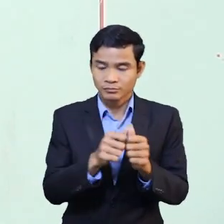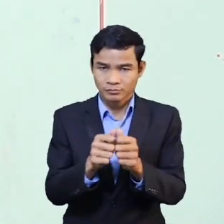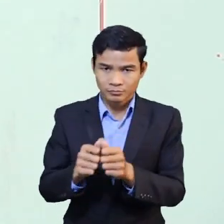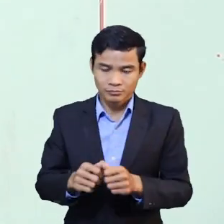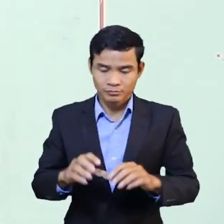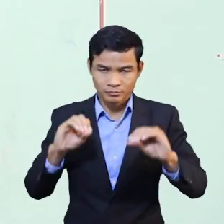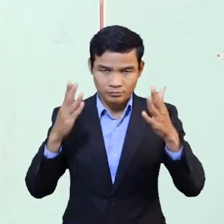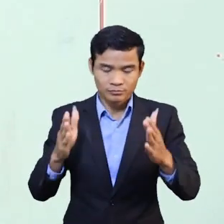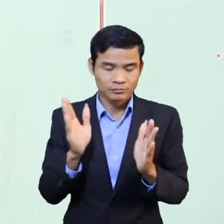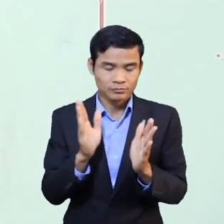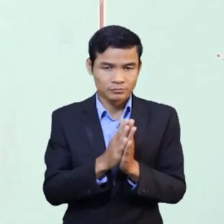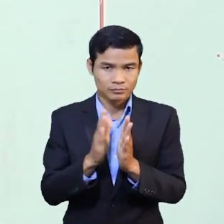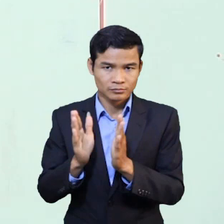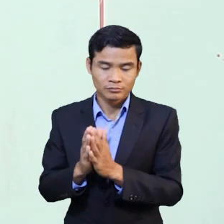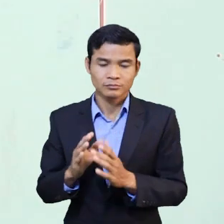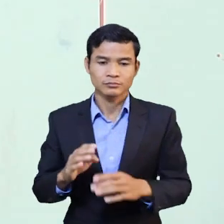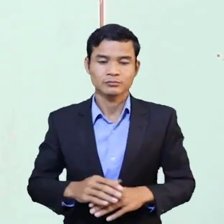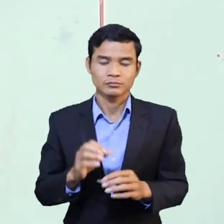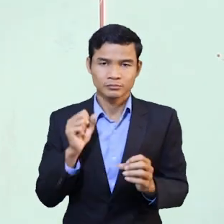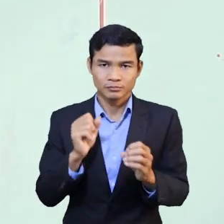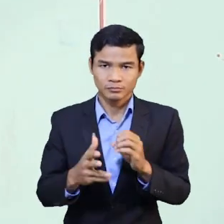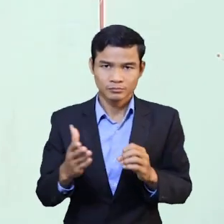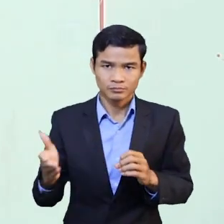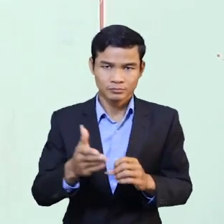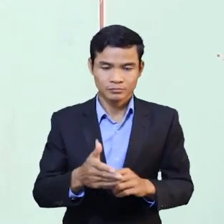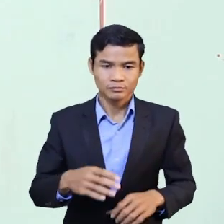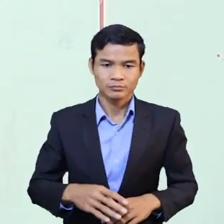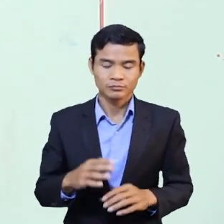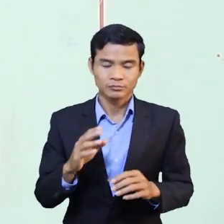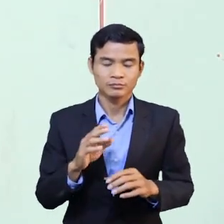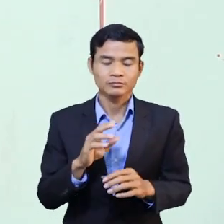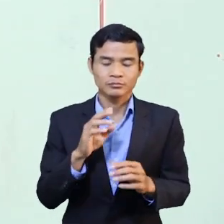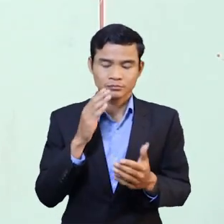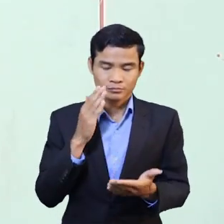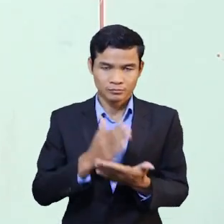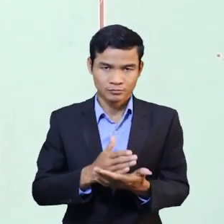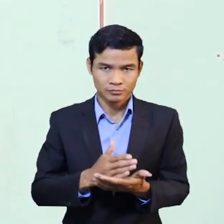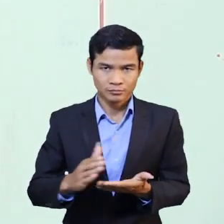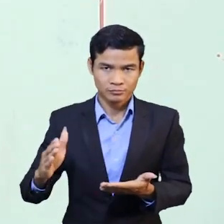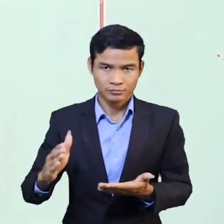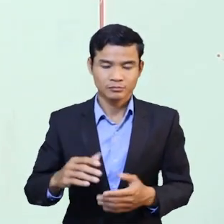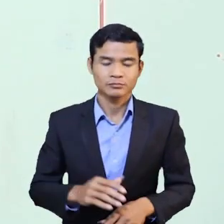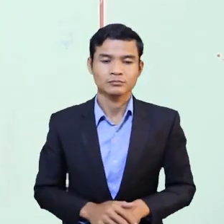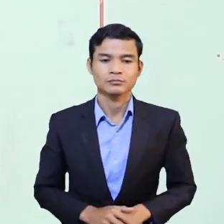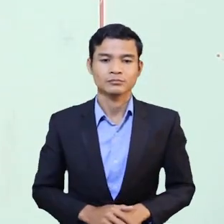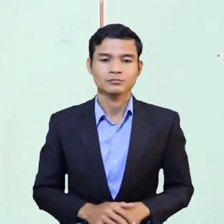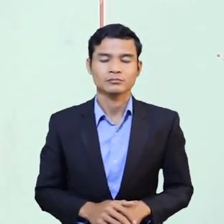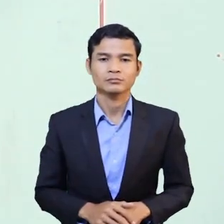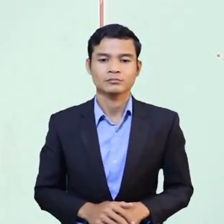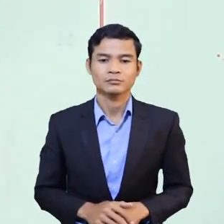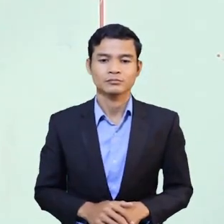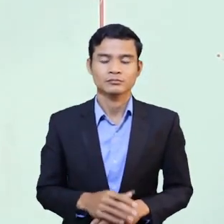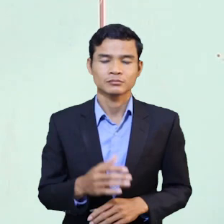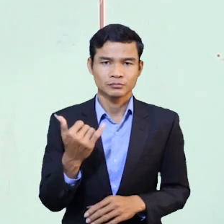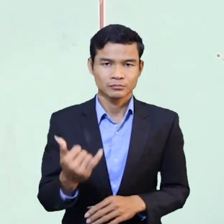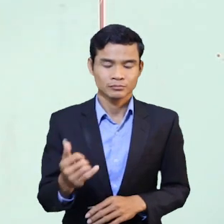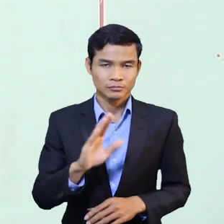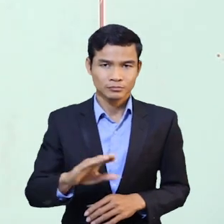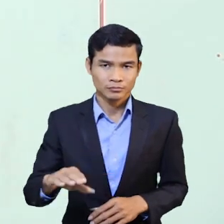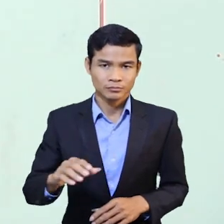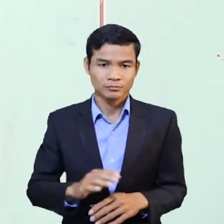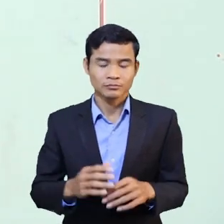môi nè cứu tặng ọc nè chà dừng chập đám cầm chặt chà ấy là con